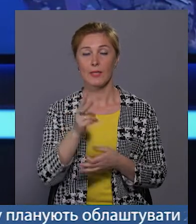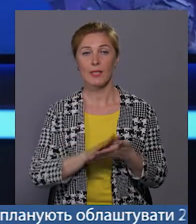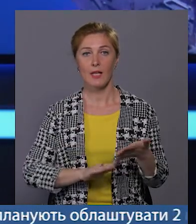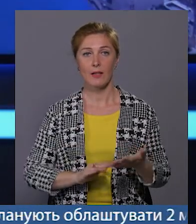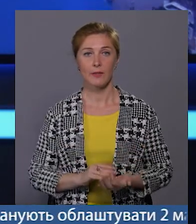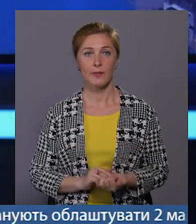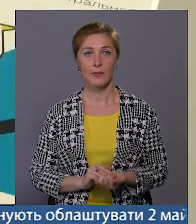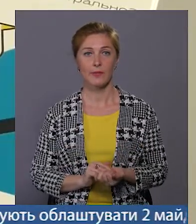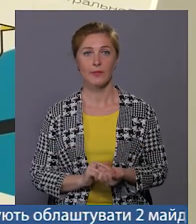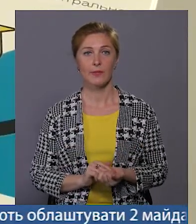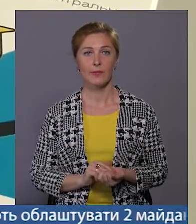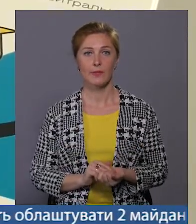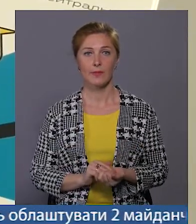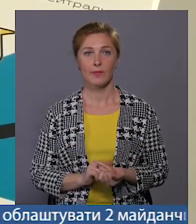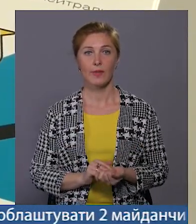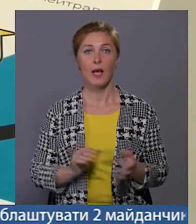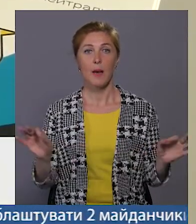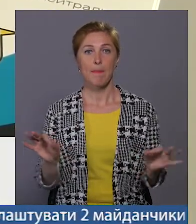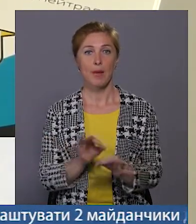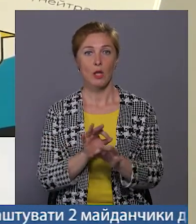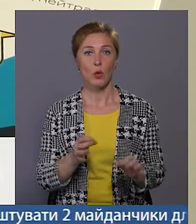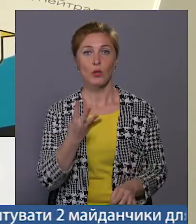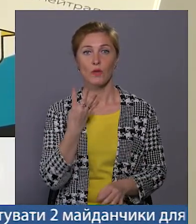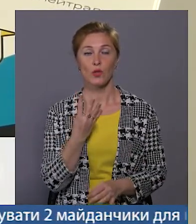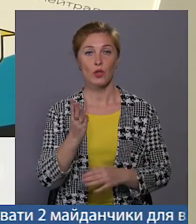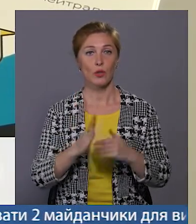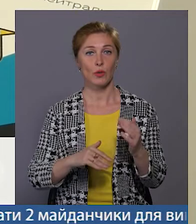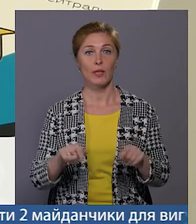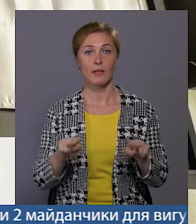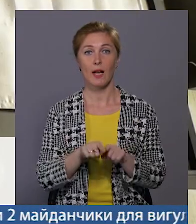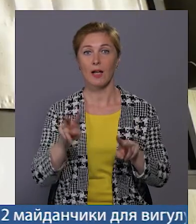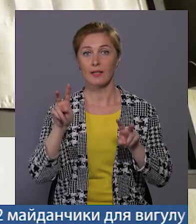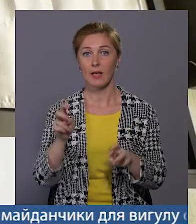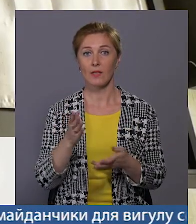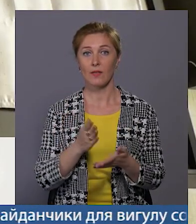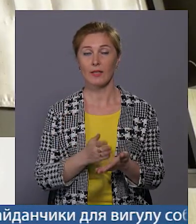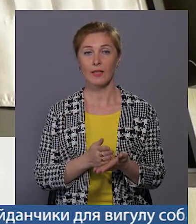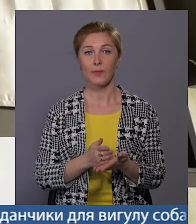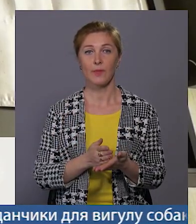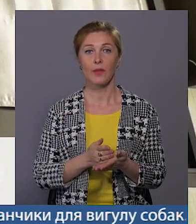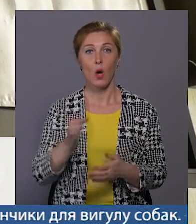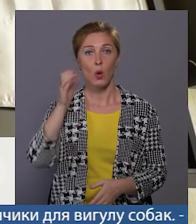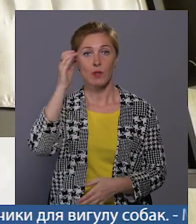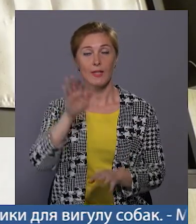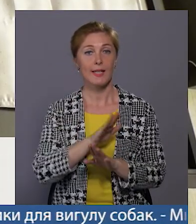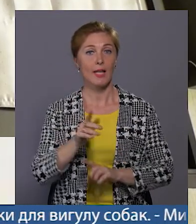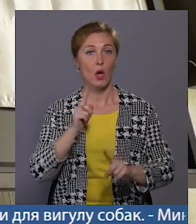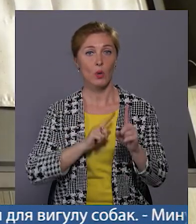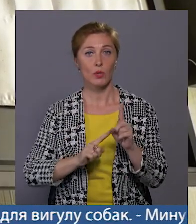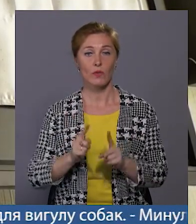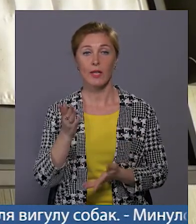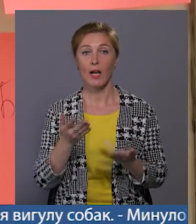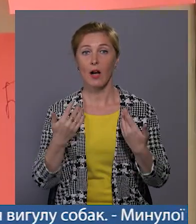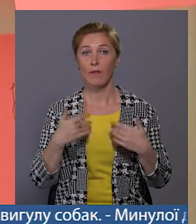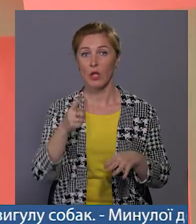Карини Нестер. Джазова мелодія в 4 роки. Саме таку назву має цьогорічна регіональна освітня НЕ-конференція «EdCamp», яка